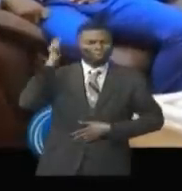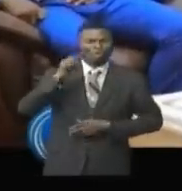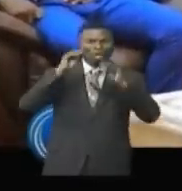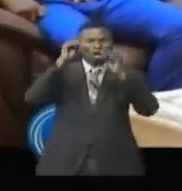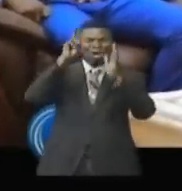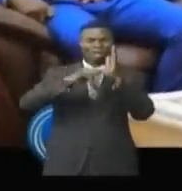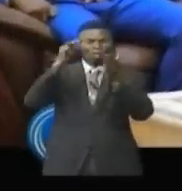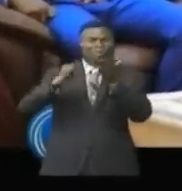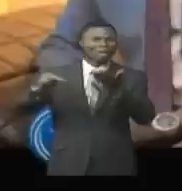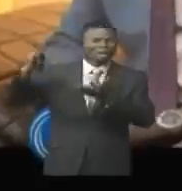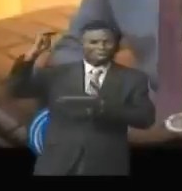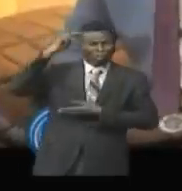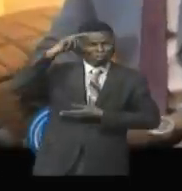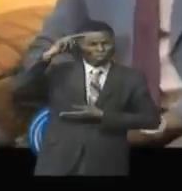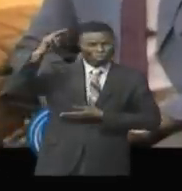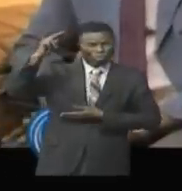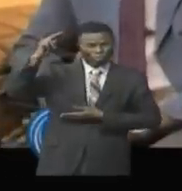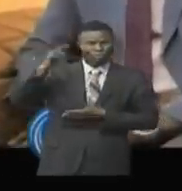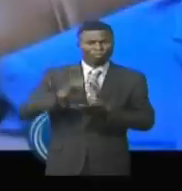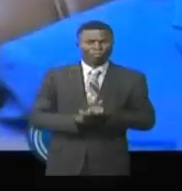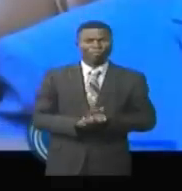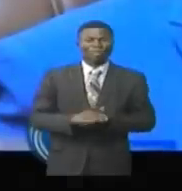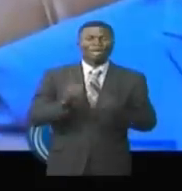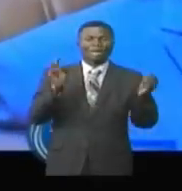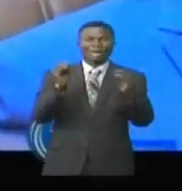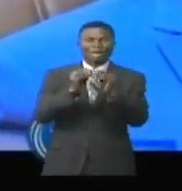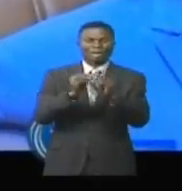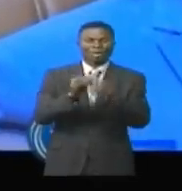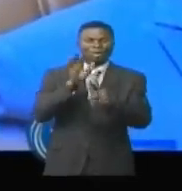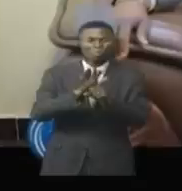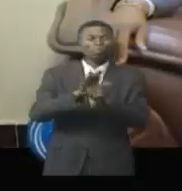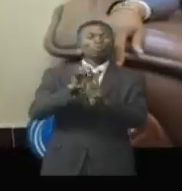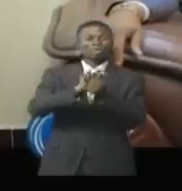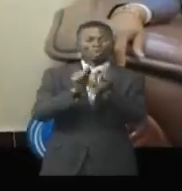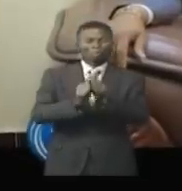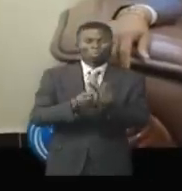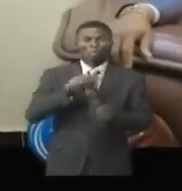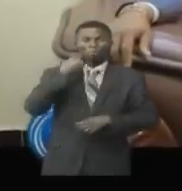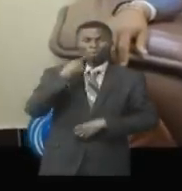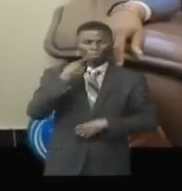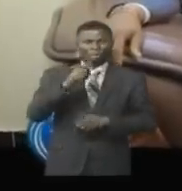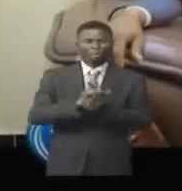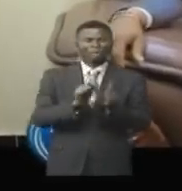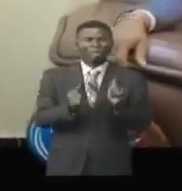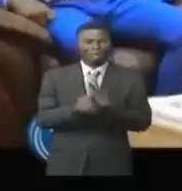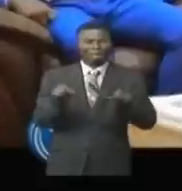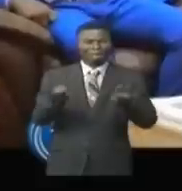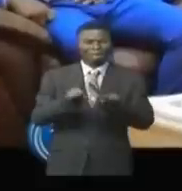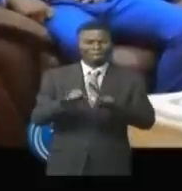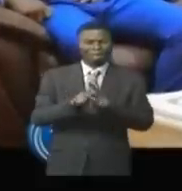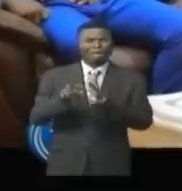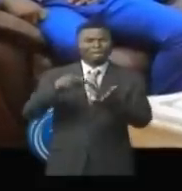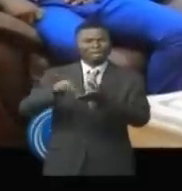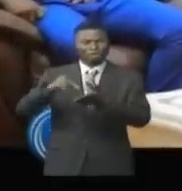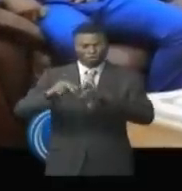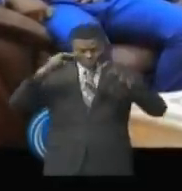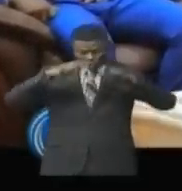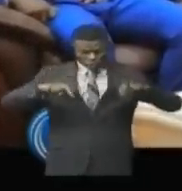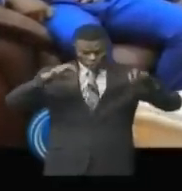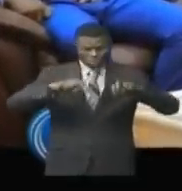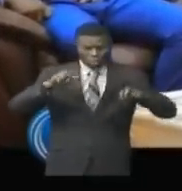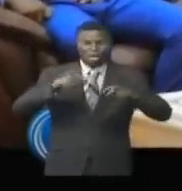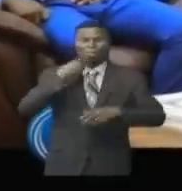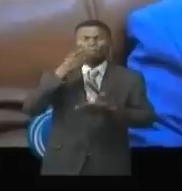et universitaire. Par ailleurs, durant cette rencontre, plusieurs autres sujets, dont celui relatif aux indemnités de recherche, ont aussi